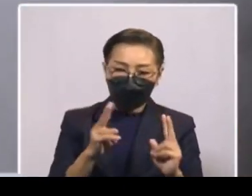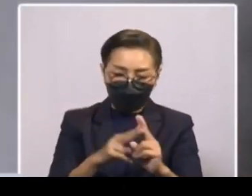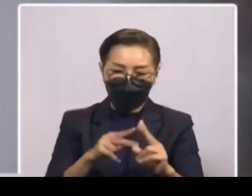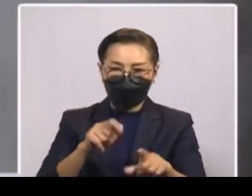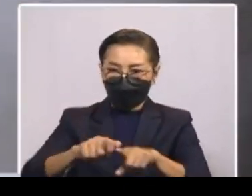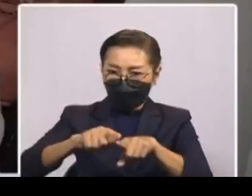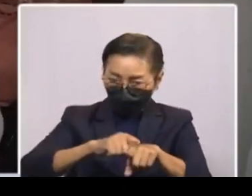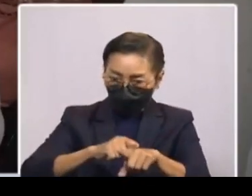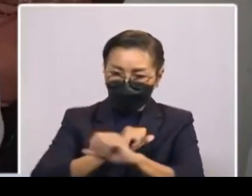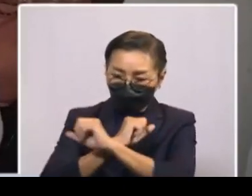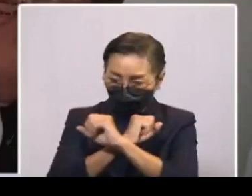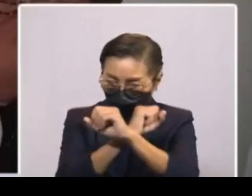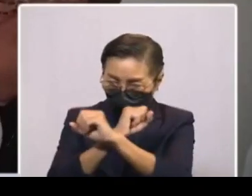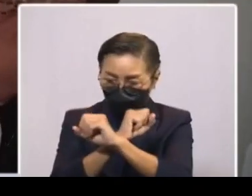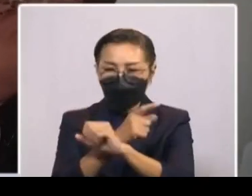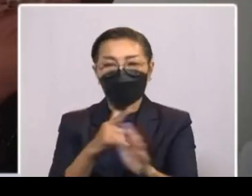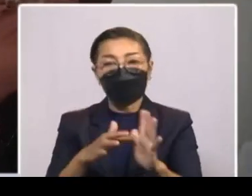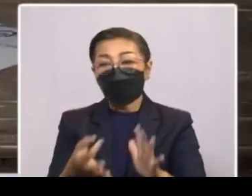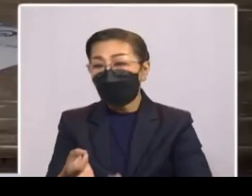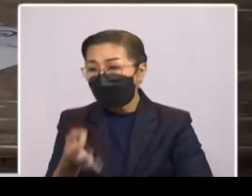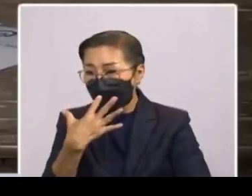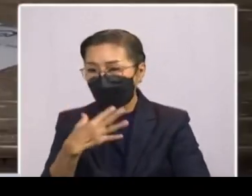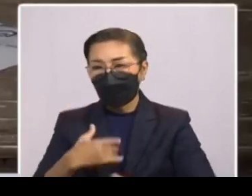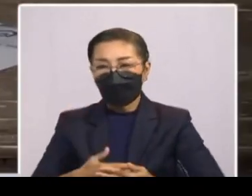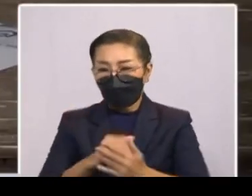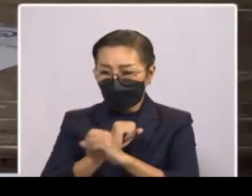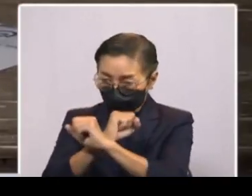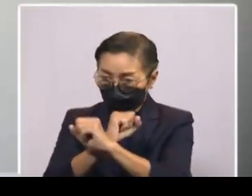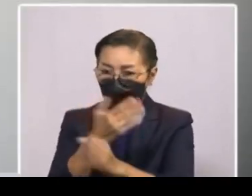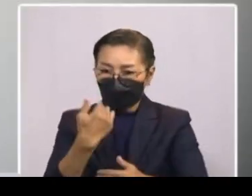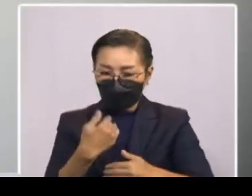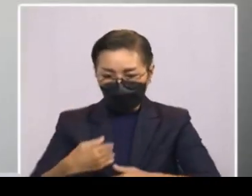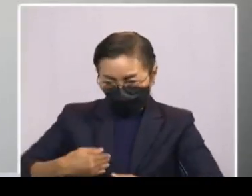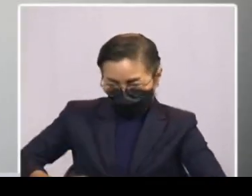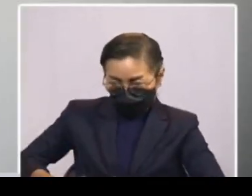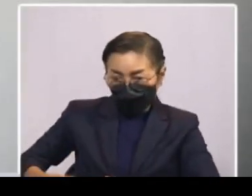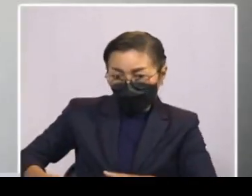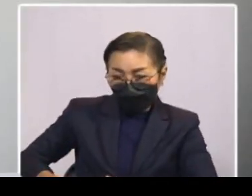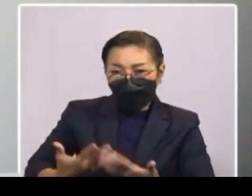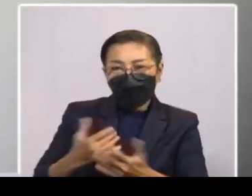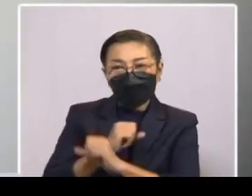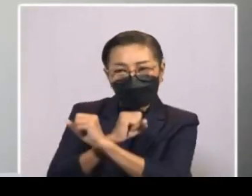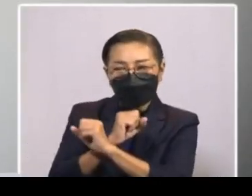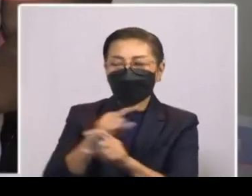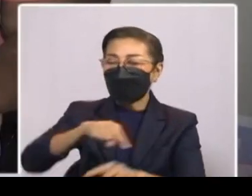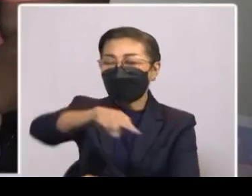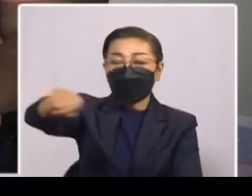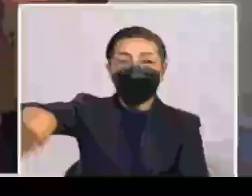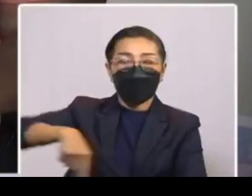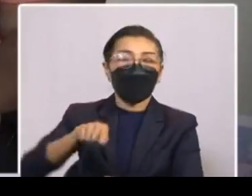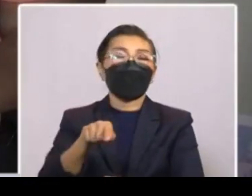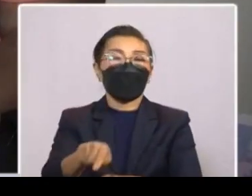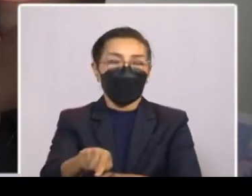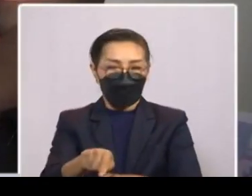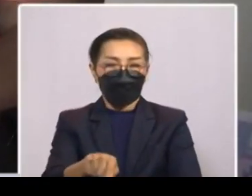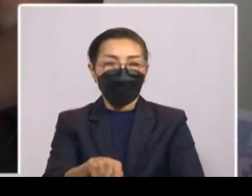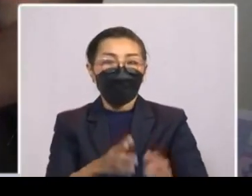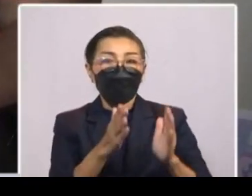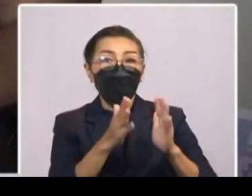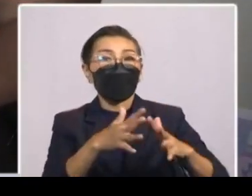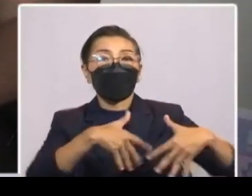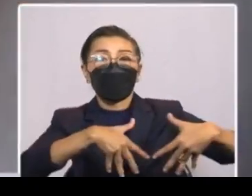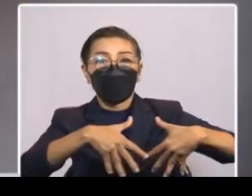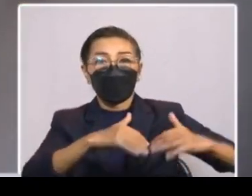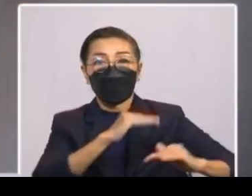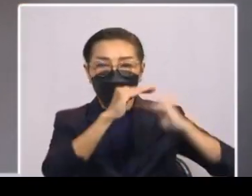มถึงการฝังยาคุมกำเนิดที่มีระยะเวลาตั้งแต่ 3-5 ปีคือสิ่งที่นักพัฒนาชุมชนร่วมกับเจ้าหน้า